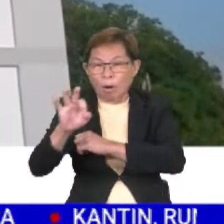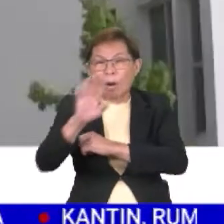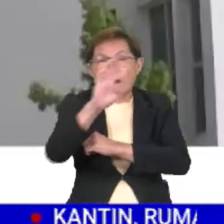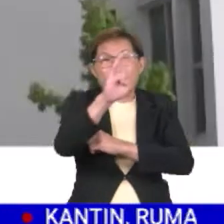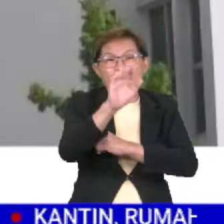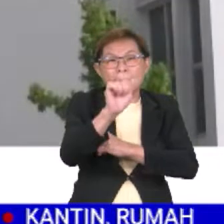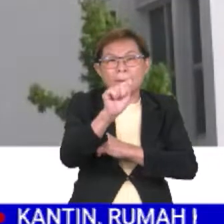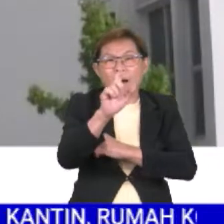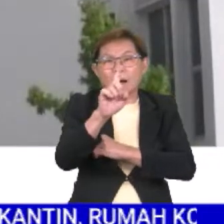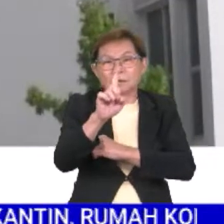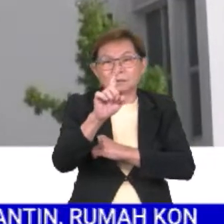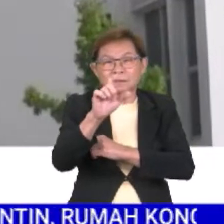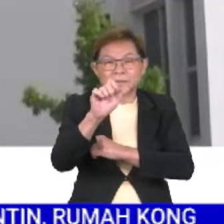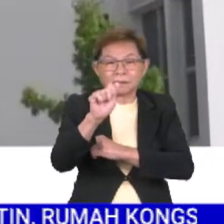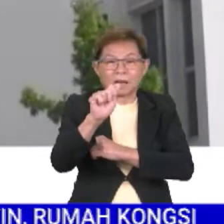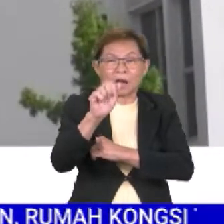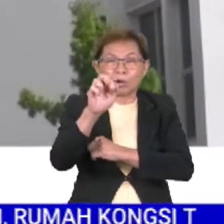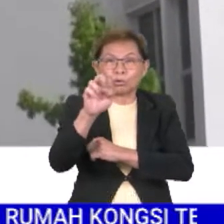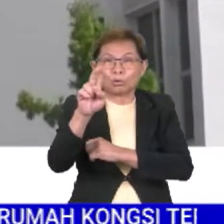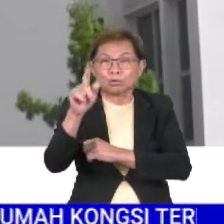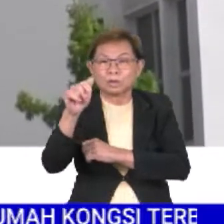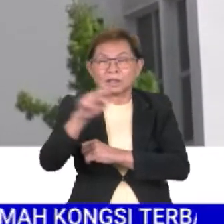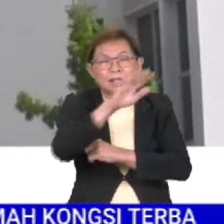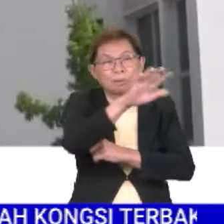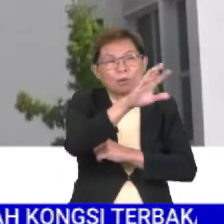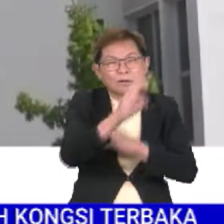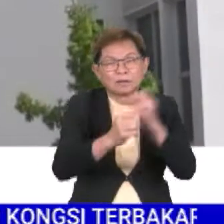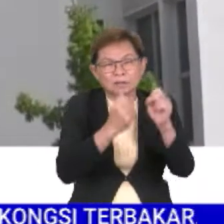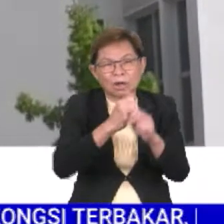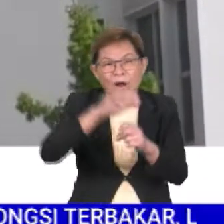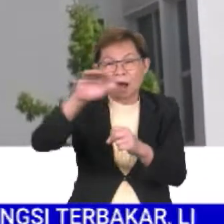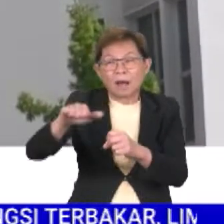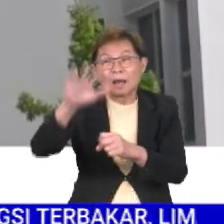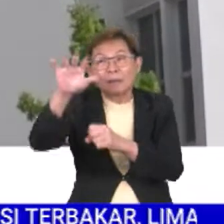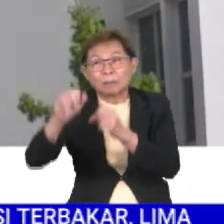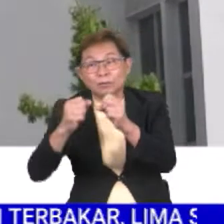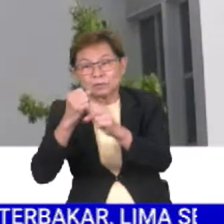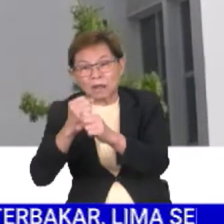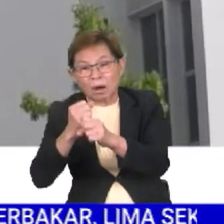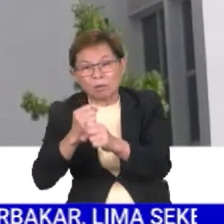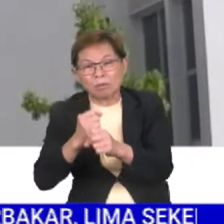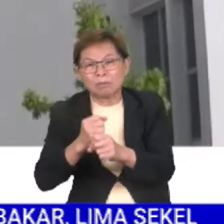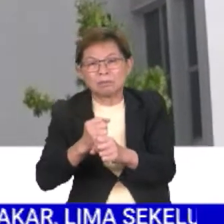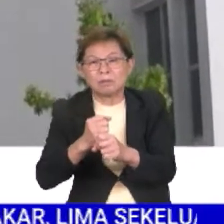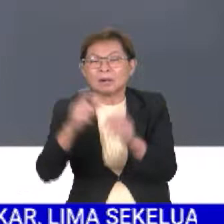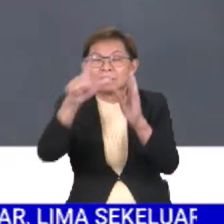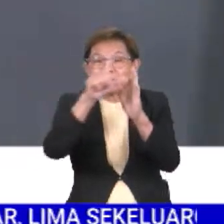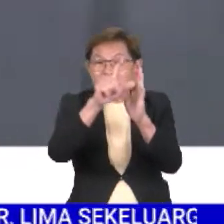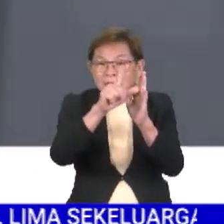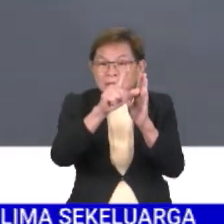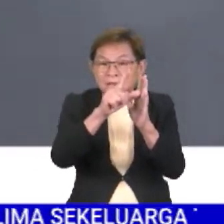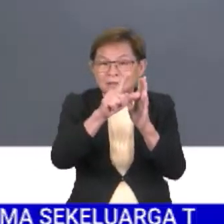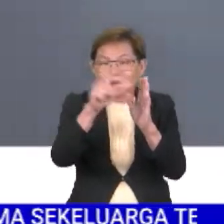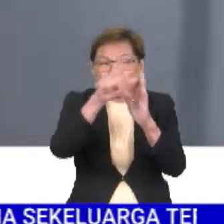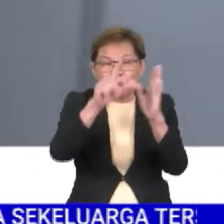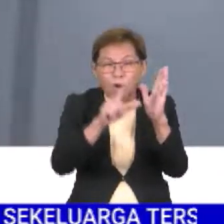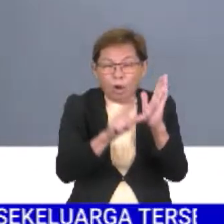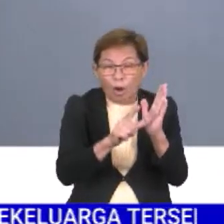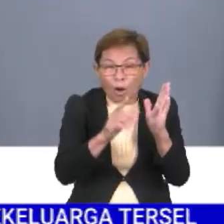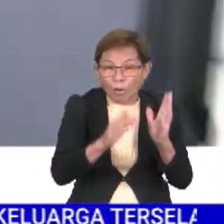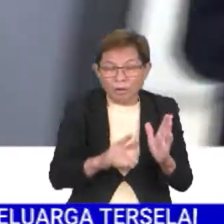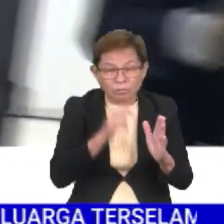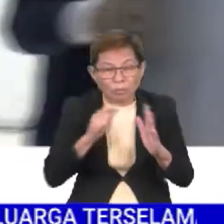Muhammad 56 tahun dan Mustafa Kamal 50 tahun Silva setiap pembelaan gagal membuktikan keraguan munasabah